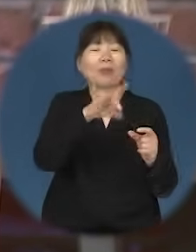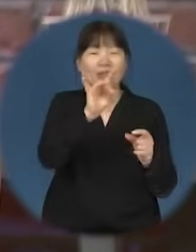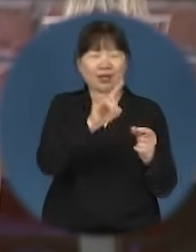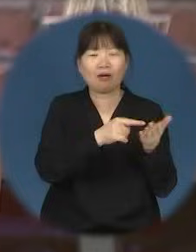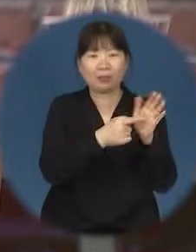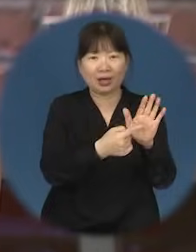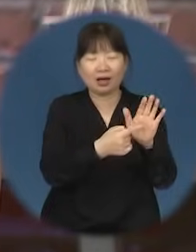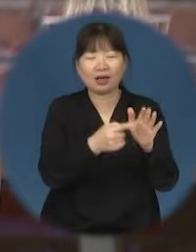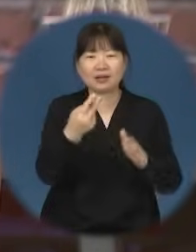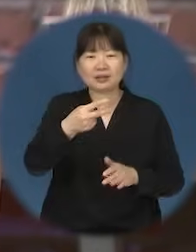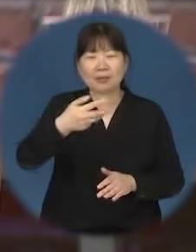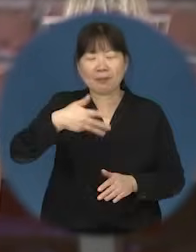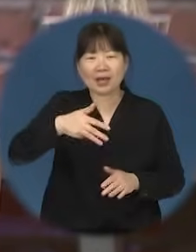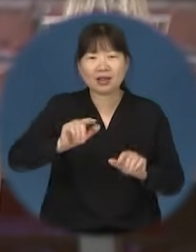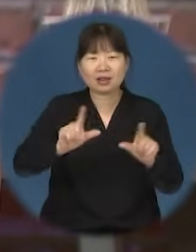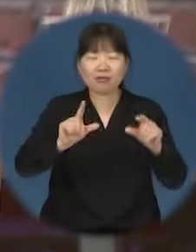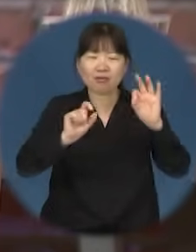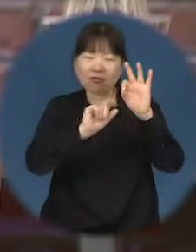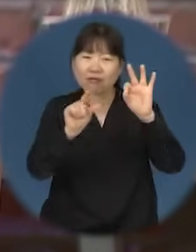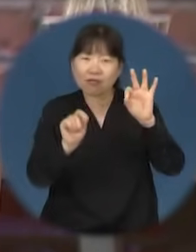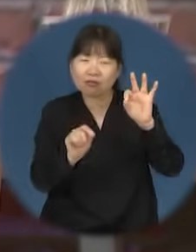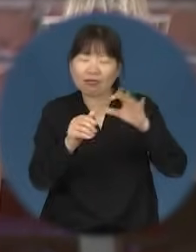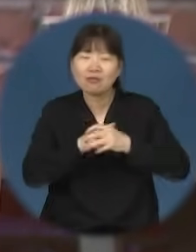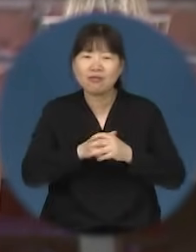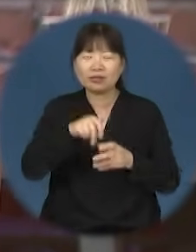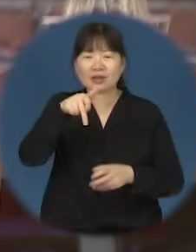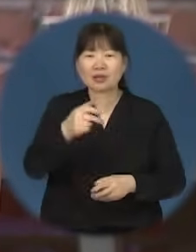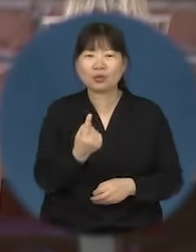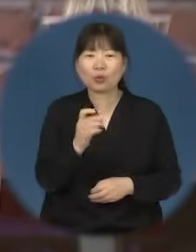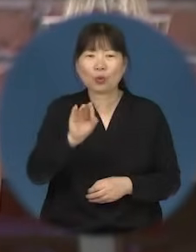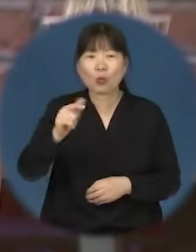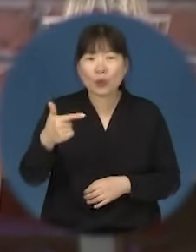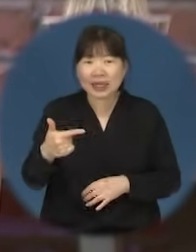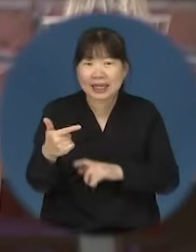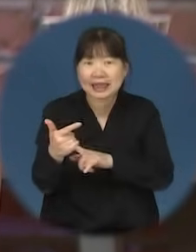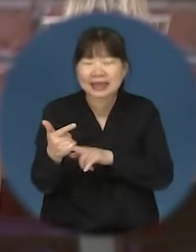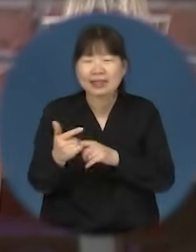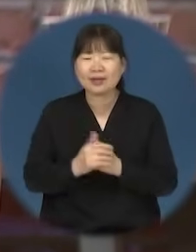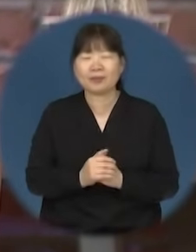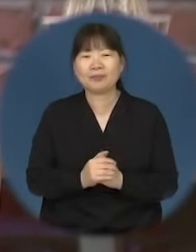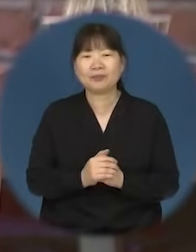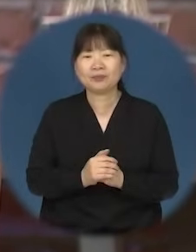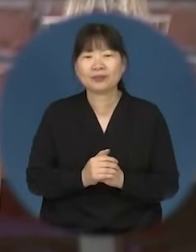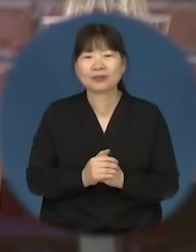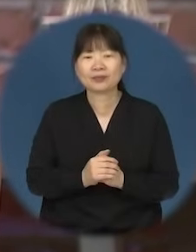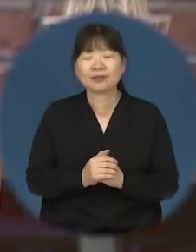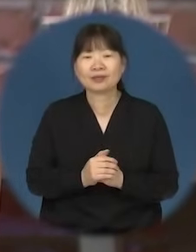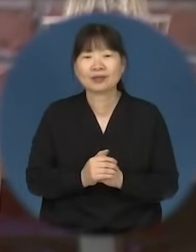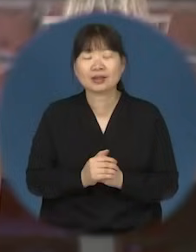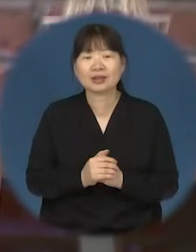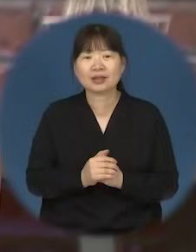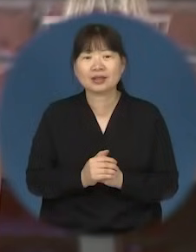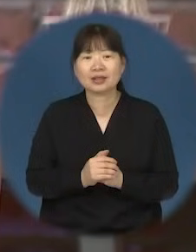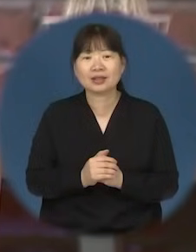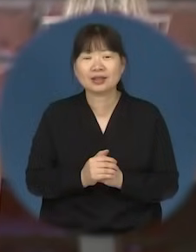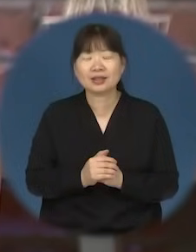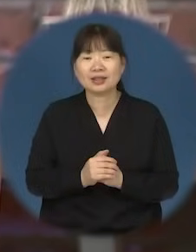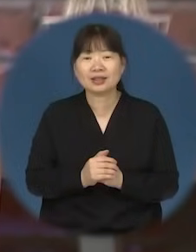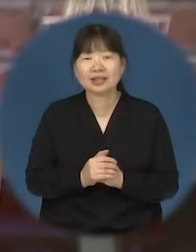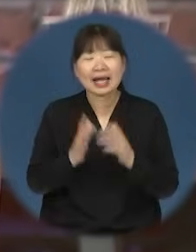예, 2008년 10월에 비트코인이 일렉트릭 캐시, 즉